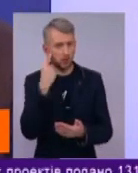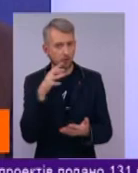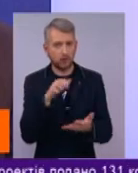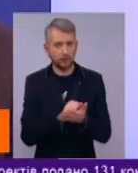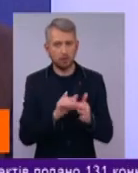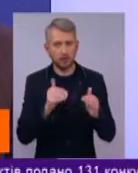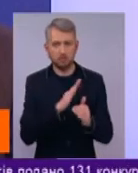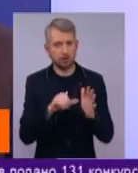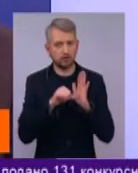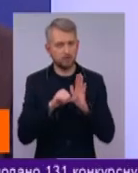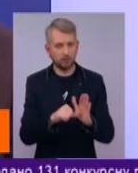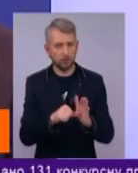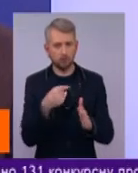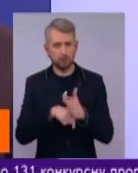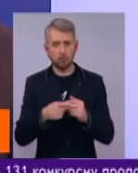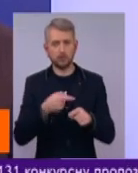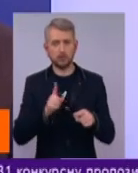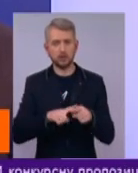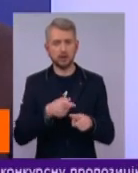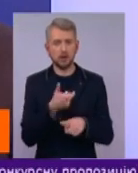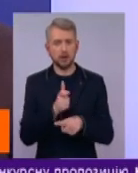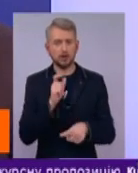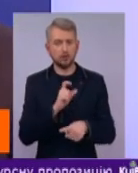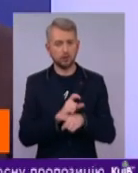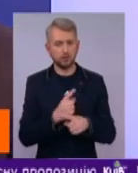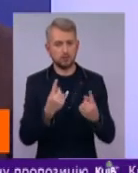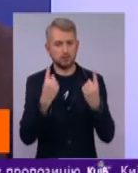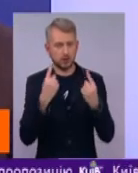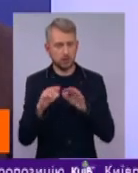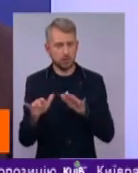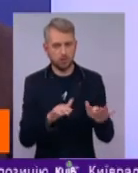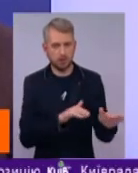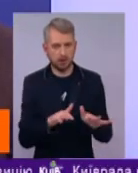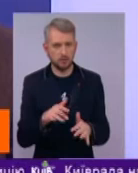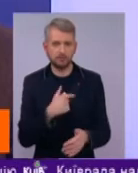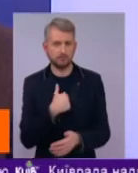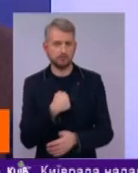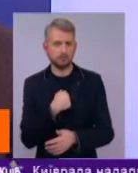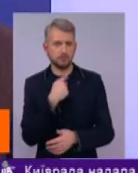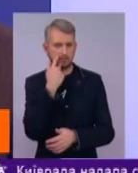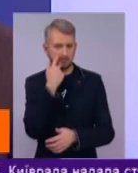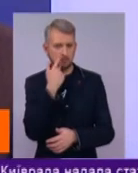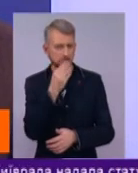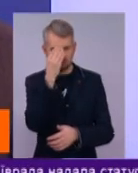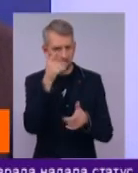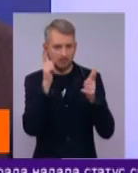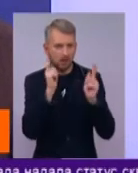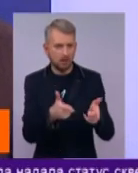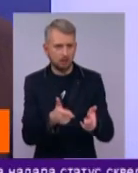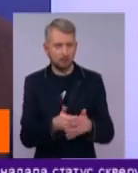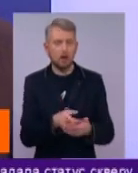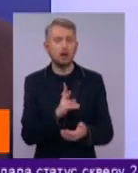менше півроку, бо це дуже масштабна і велика операція. Ну, я з вами погоджусь. Хто